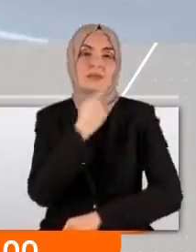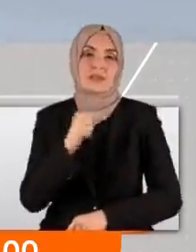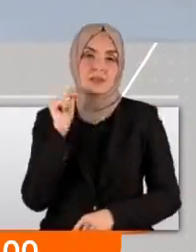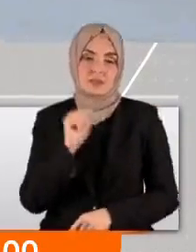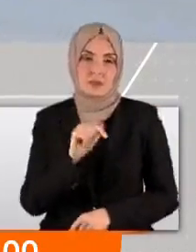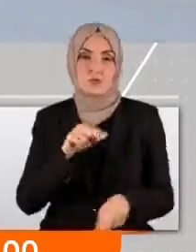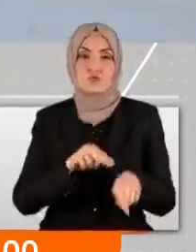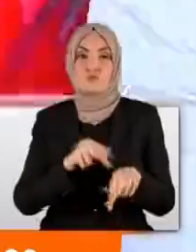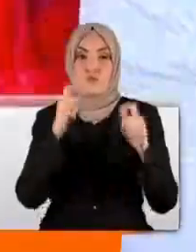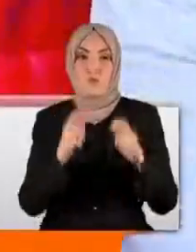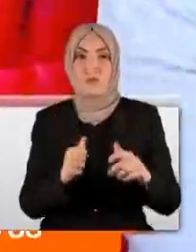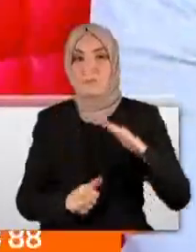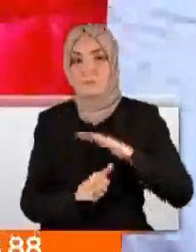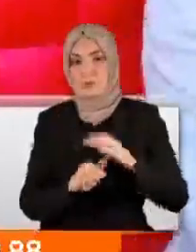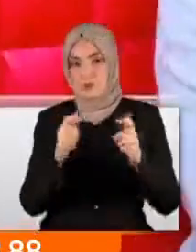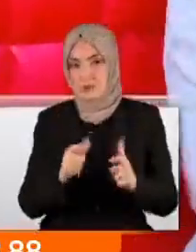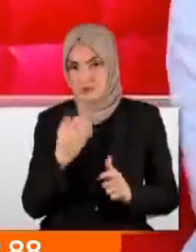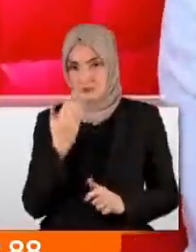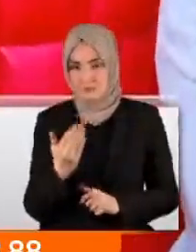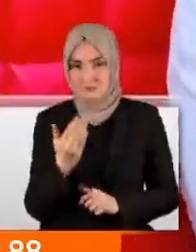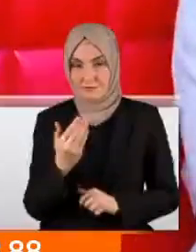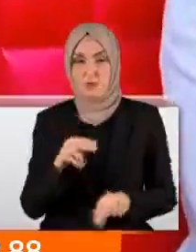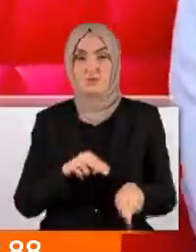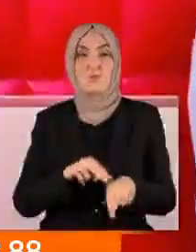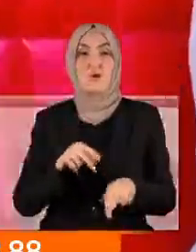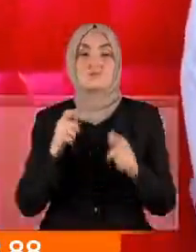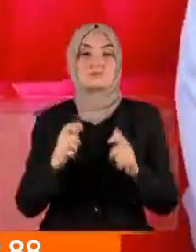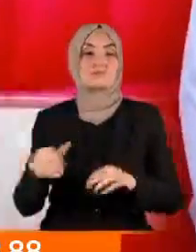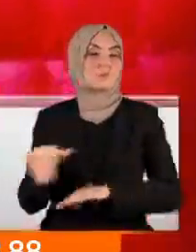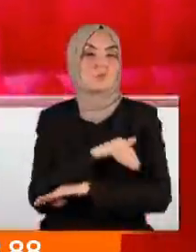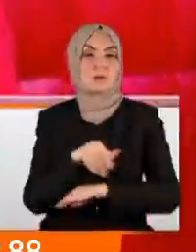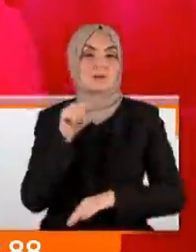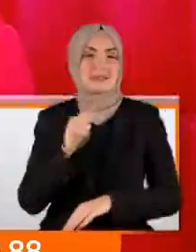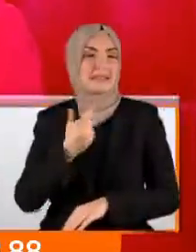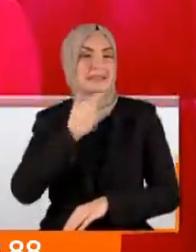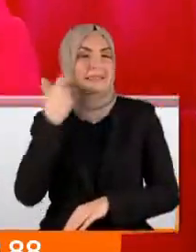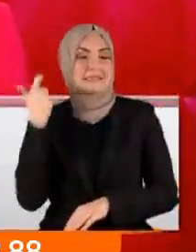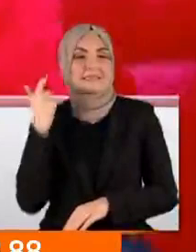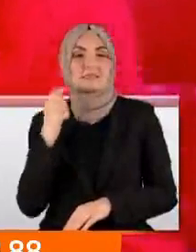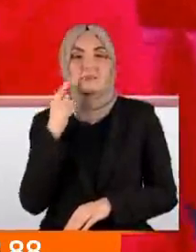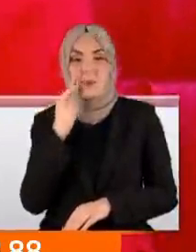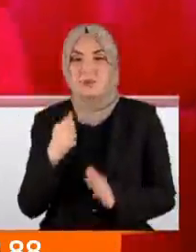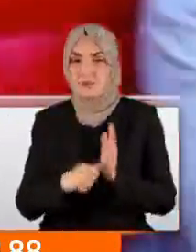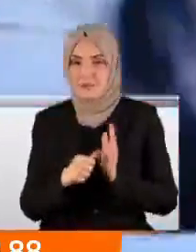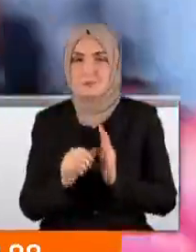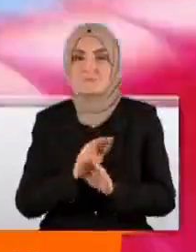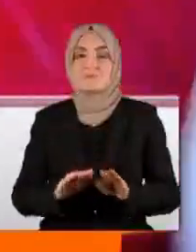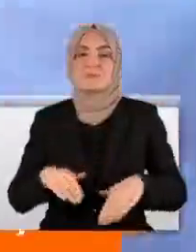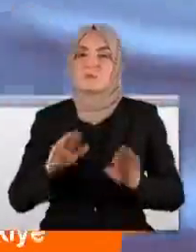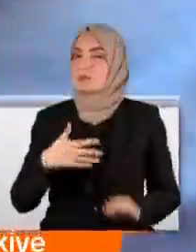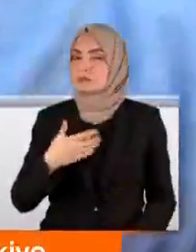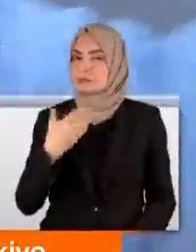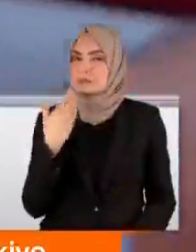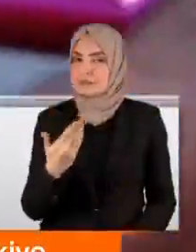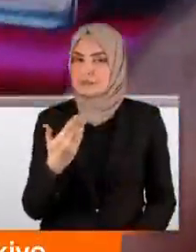ve ülkenin başkenti. Küba sokaklarında klasikler bitmiyor. İsterseniz eski Havana'da dolaşırken yine